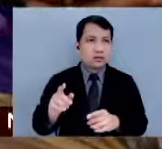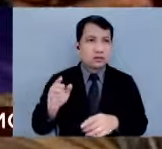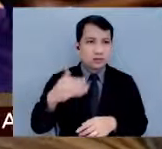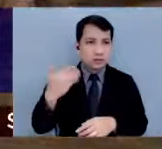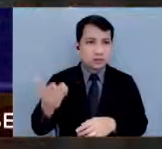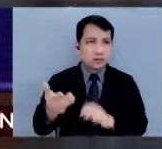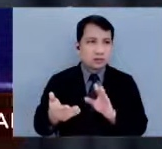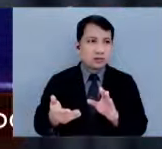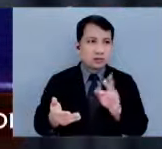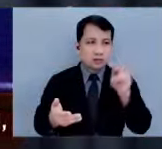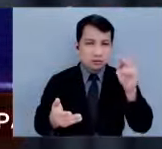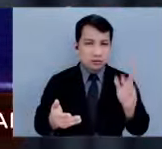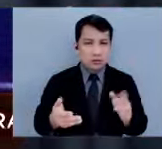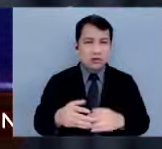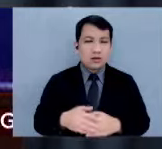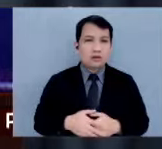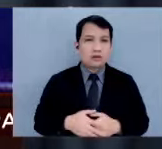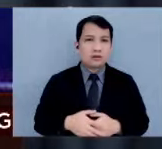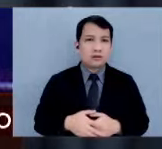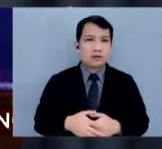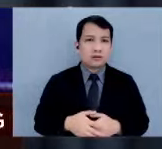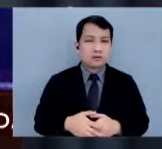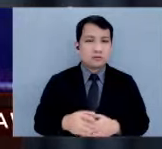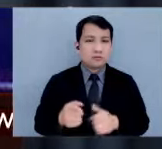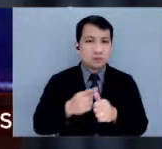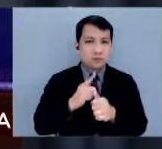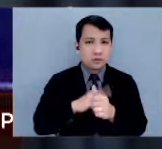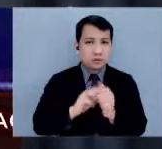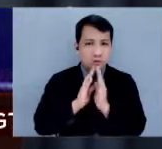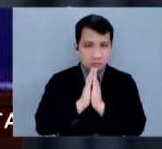pastor. Una na yung dasal. Dasal,